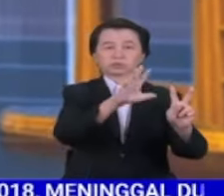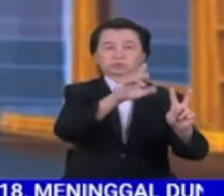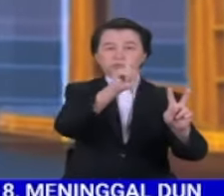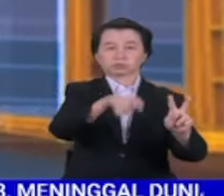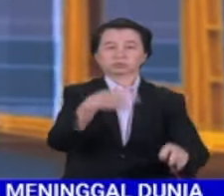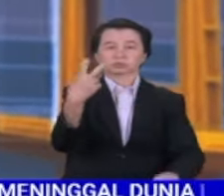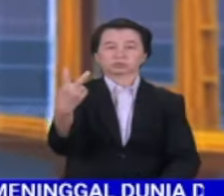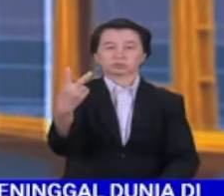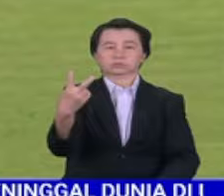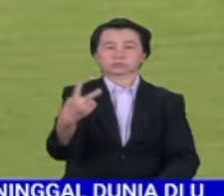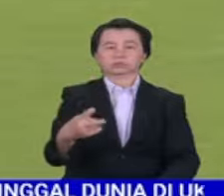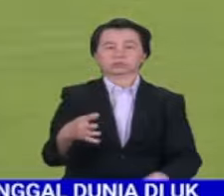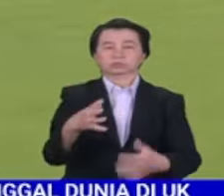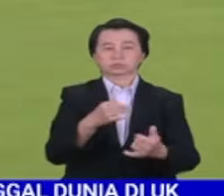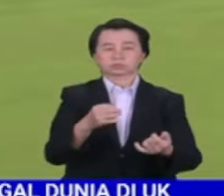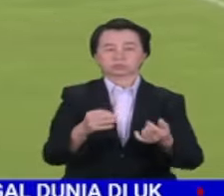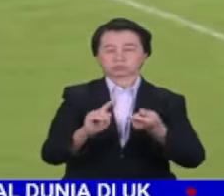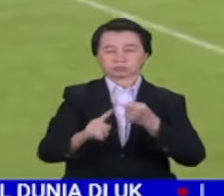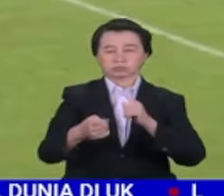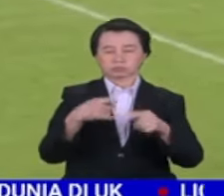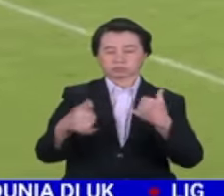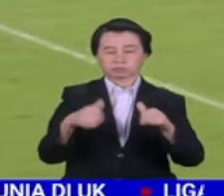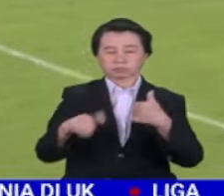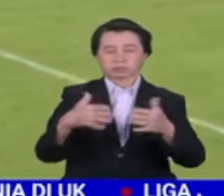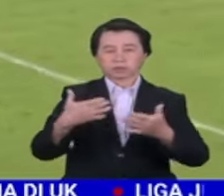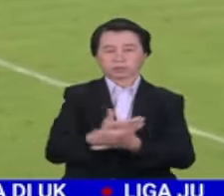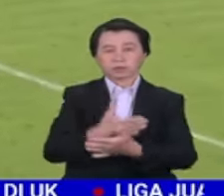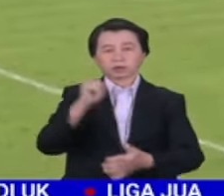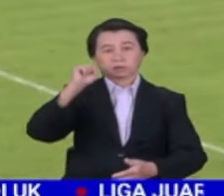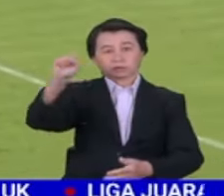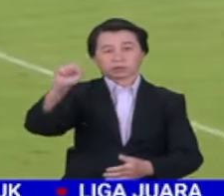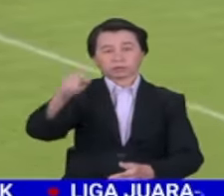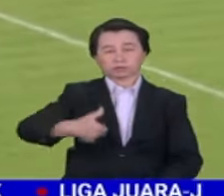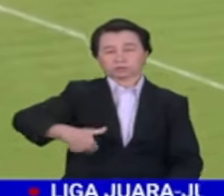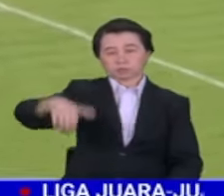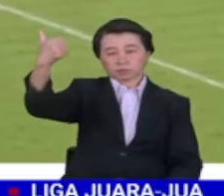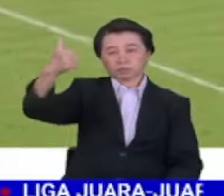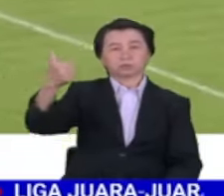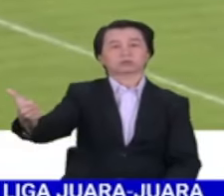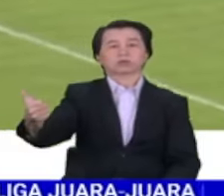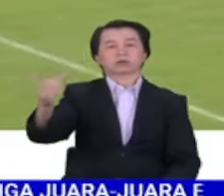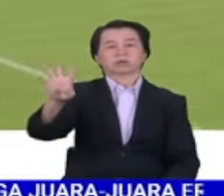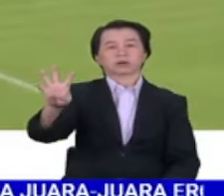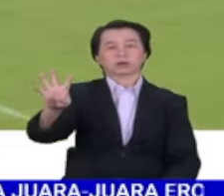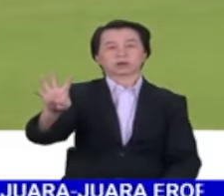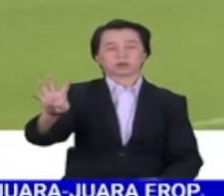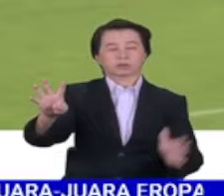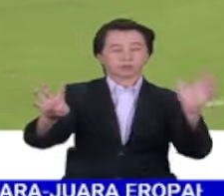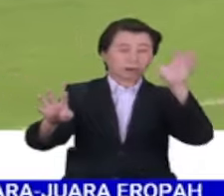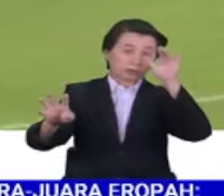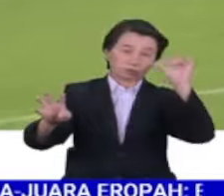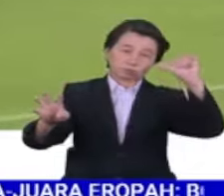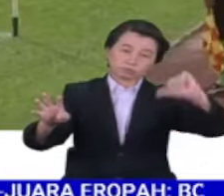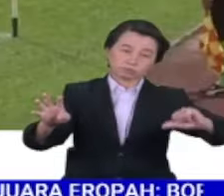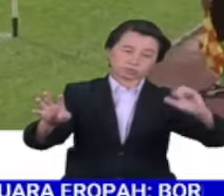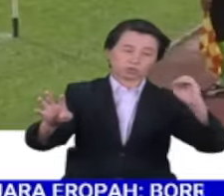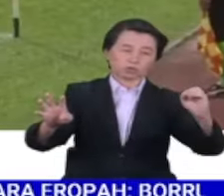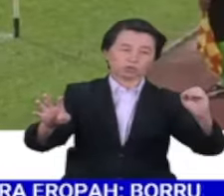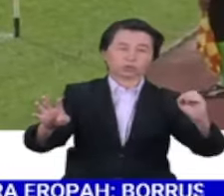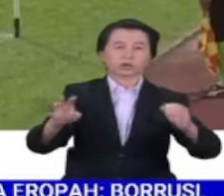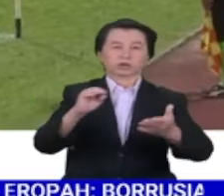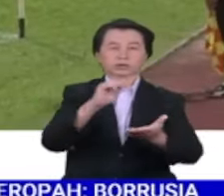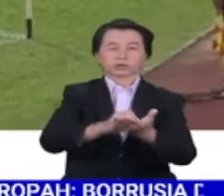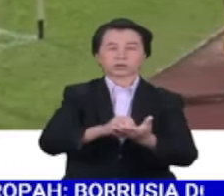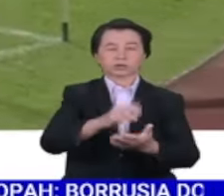Februari ini dalam aksi persahabatan terbaru Sabah melakar kemenangan selisih 40 ke atas sebelah KFC di